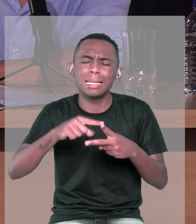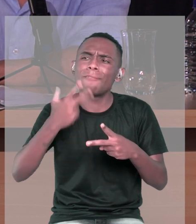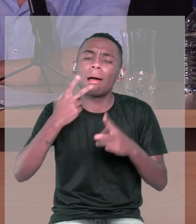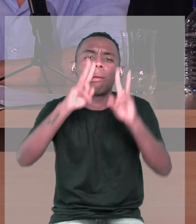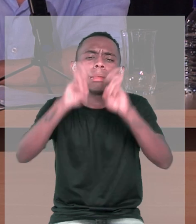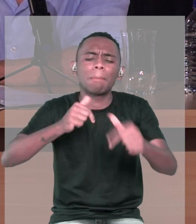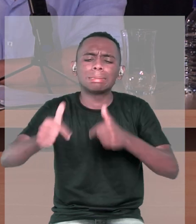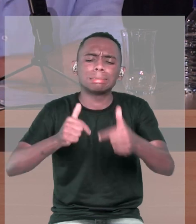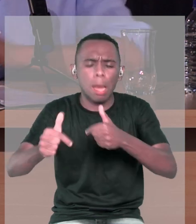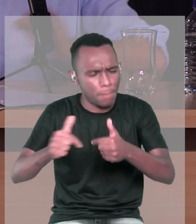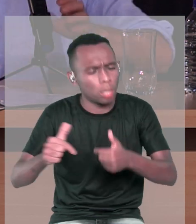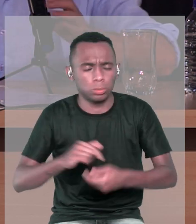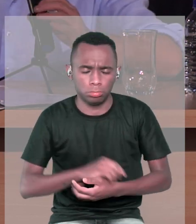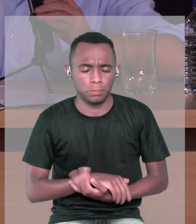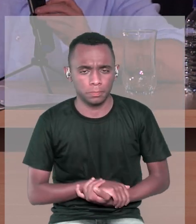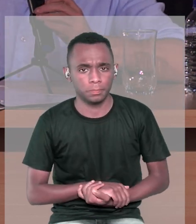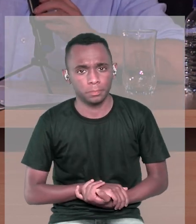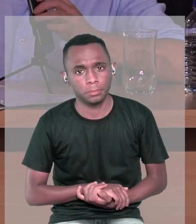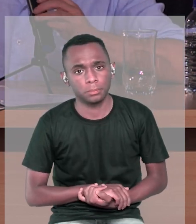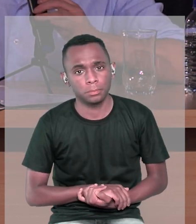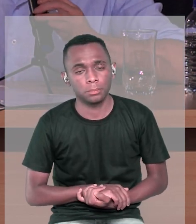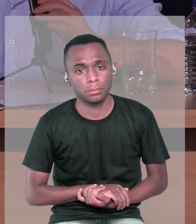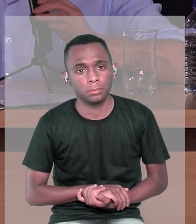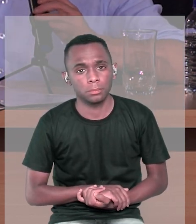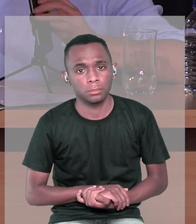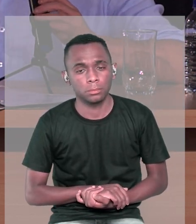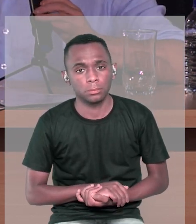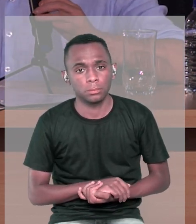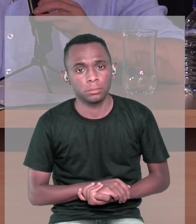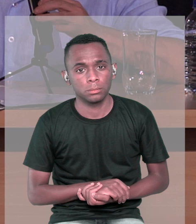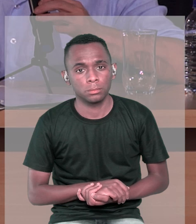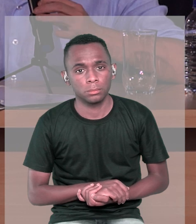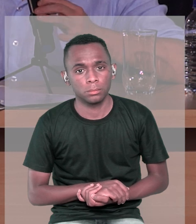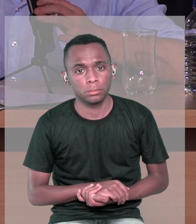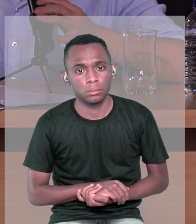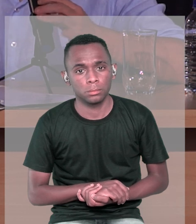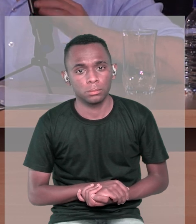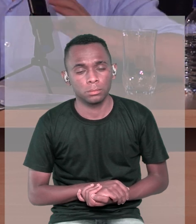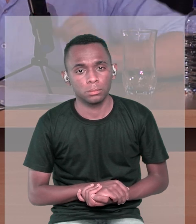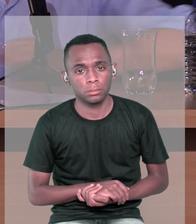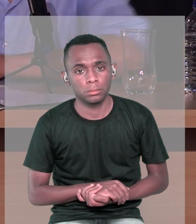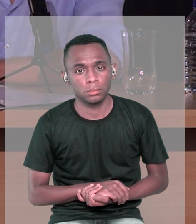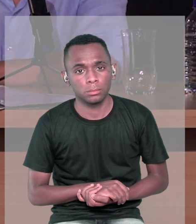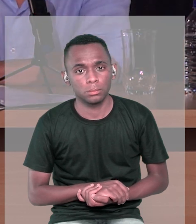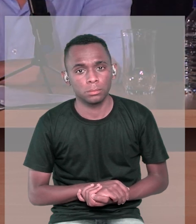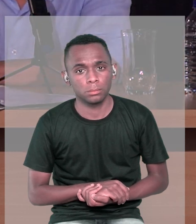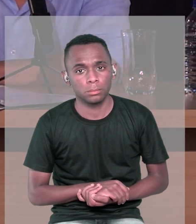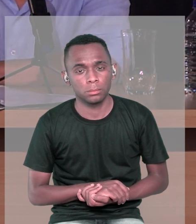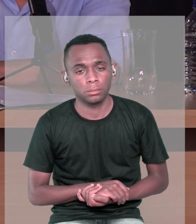trabalho. Et de la même manière, Hegel va dire qu'est-ce que c'est que travailler? Travailler,